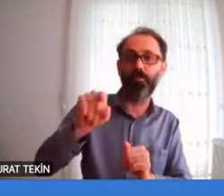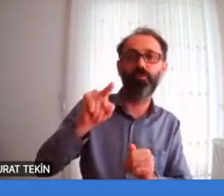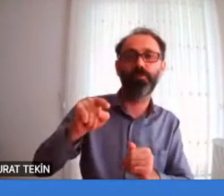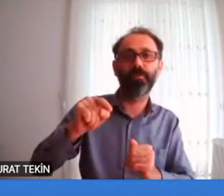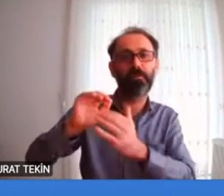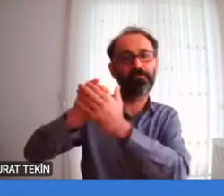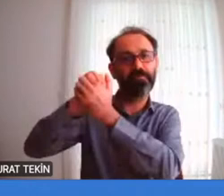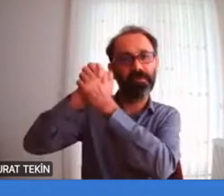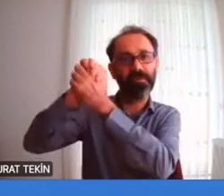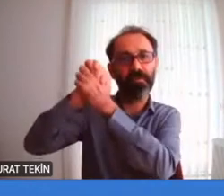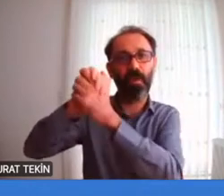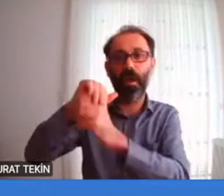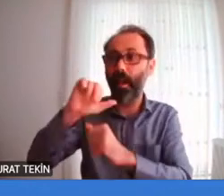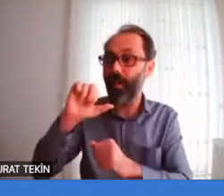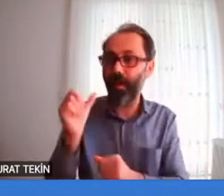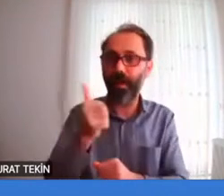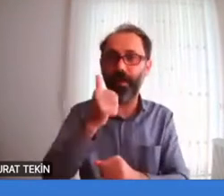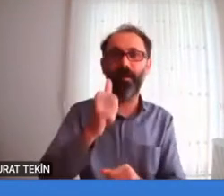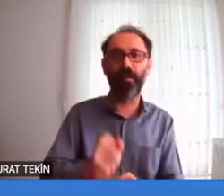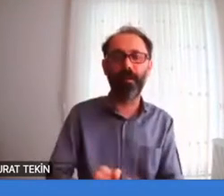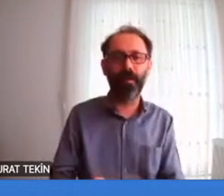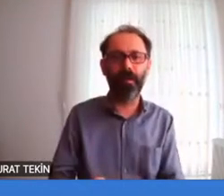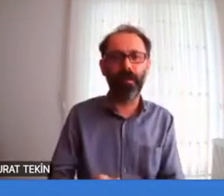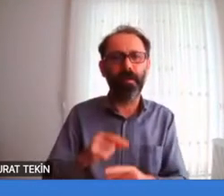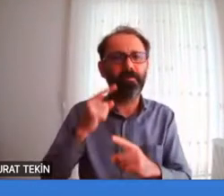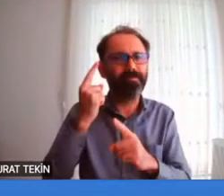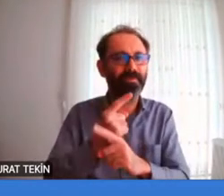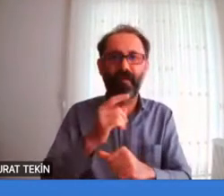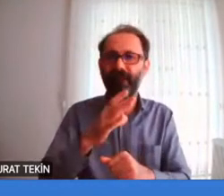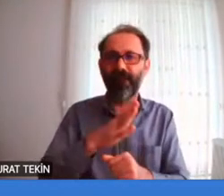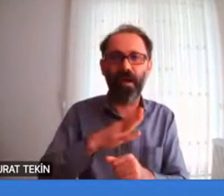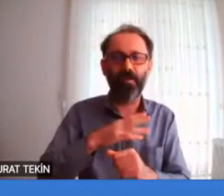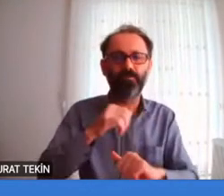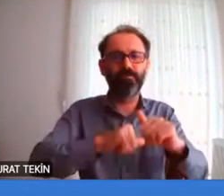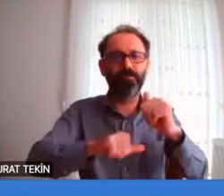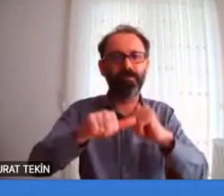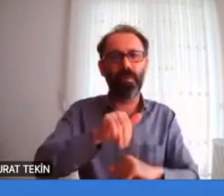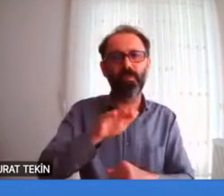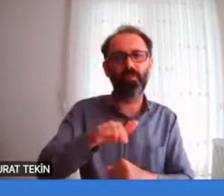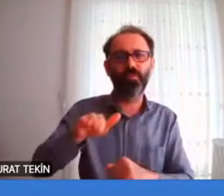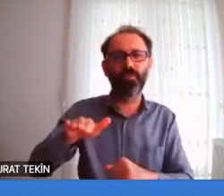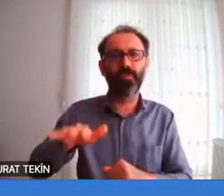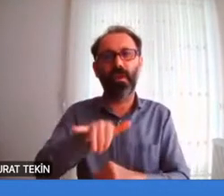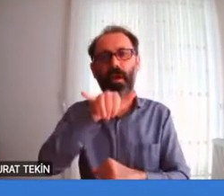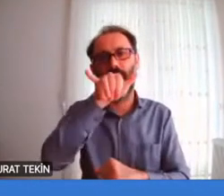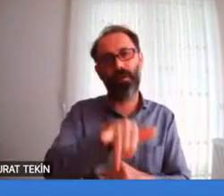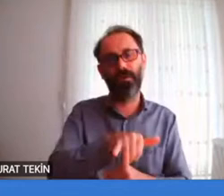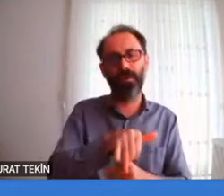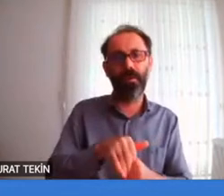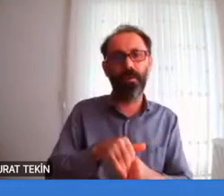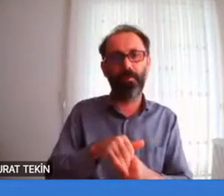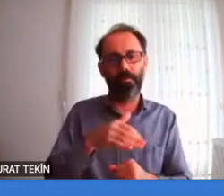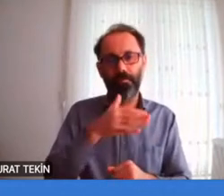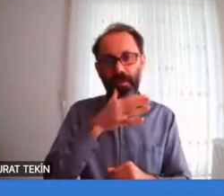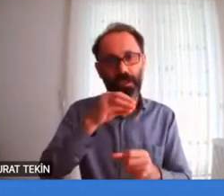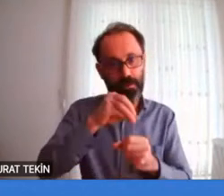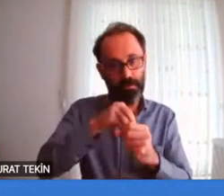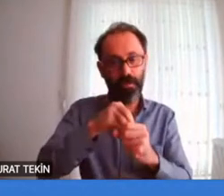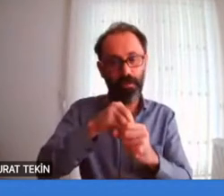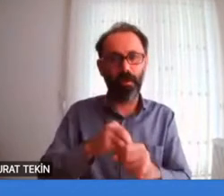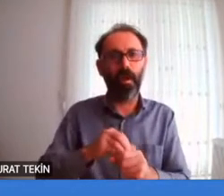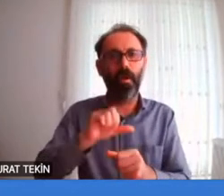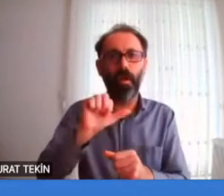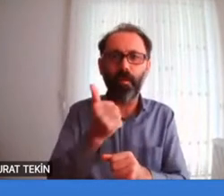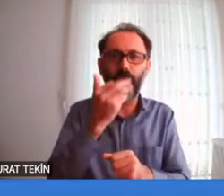bu gerçekten çok değerli ama bir şey var, ben üniversite öğrencisi açısından bunu önemsediğim,